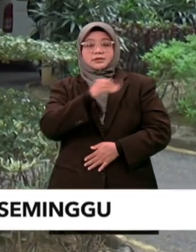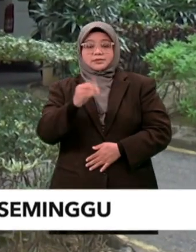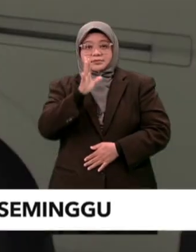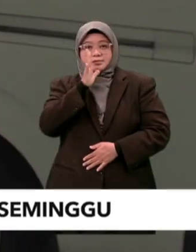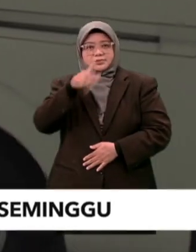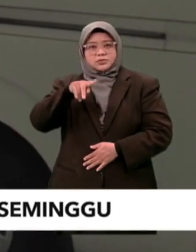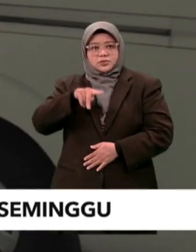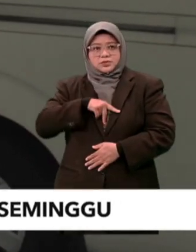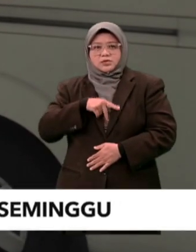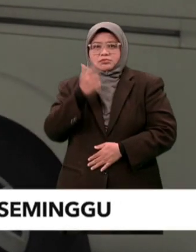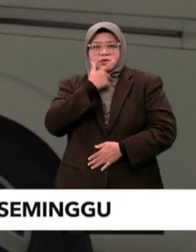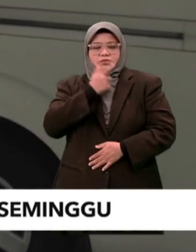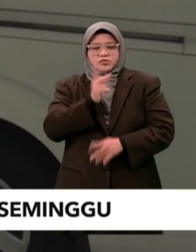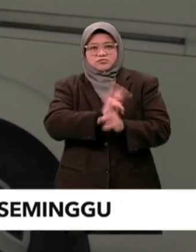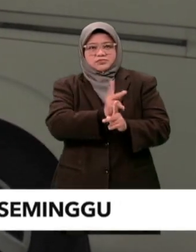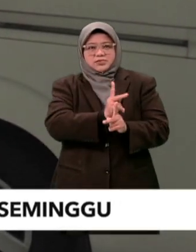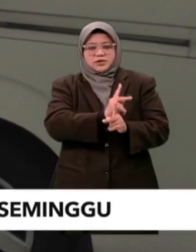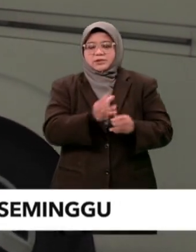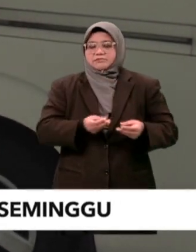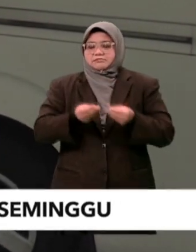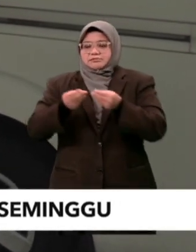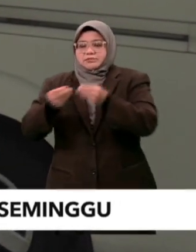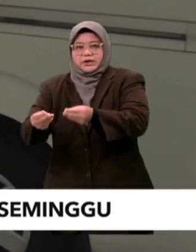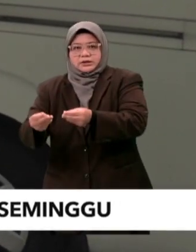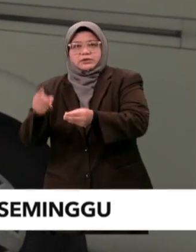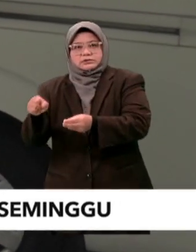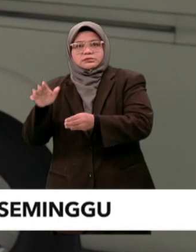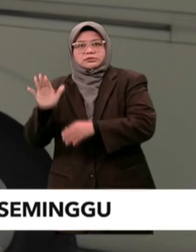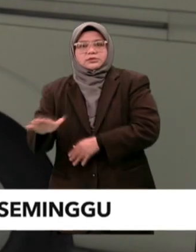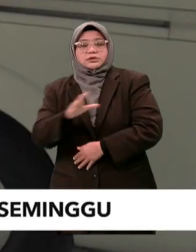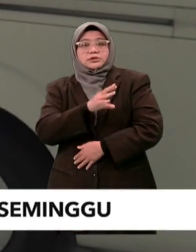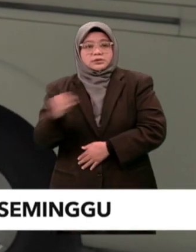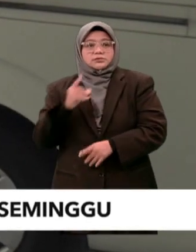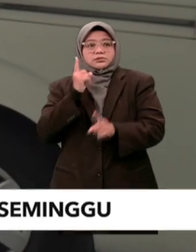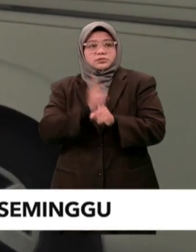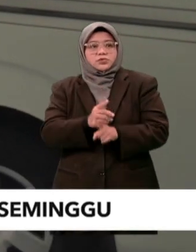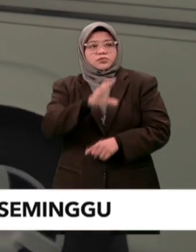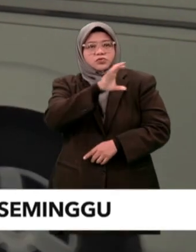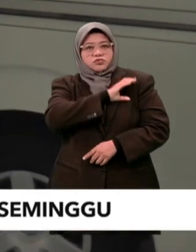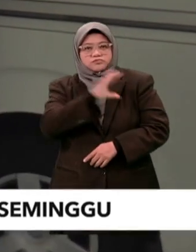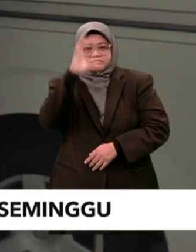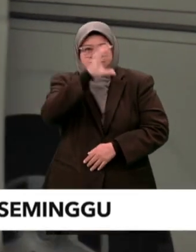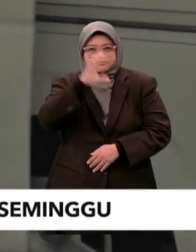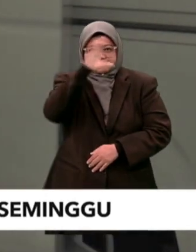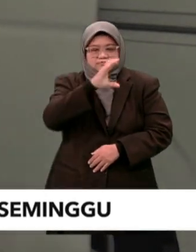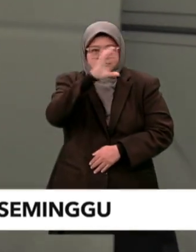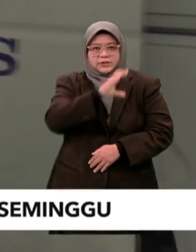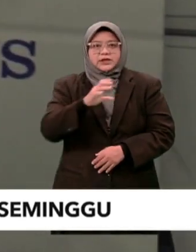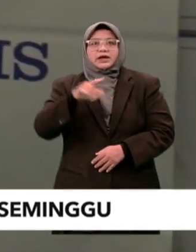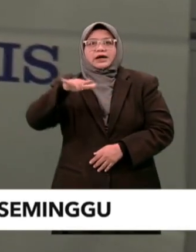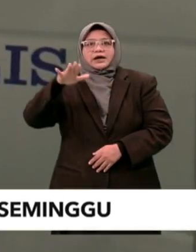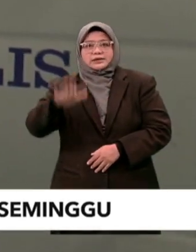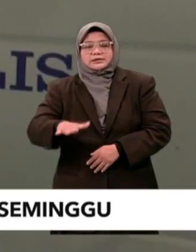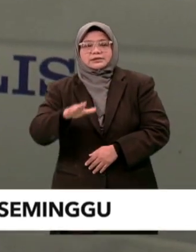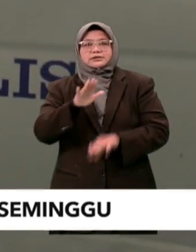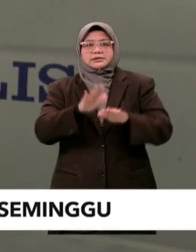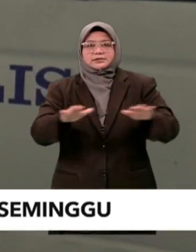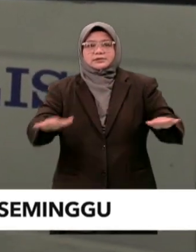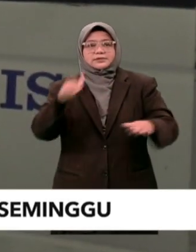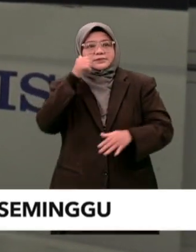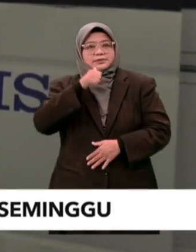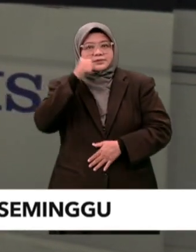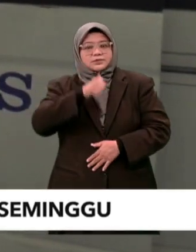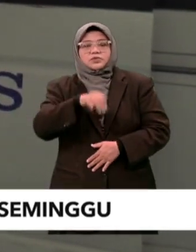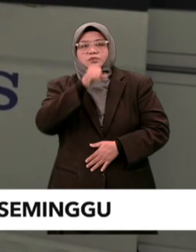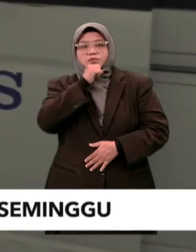enggan menjaga mereka dan menyerahkannya kepada suspek selain itu polisi tidak mengesan Adik kepada mangsa seorang kanak-kanak perempuan